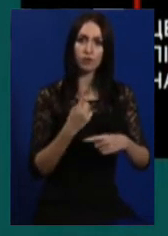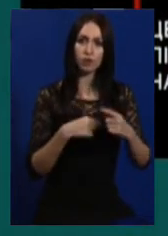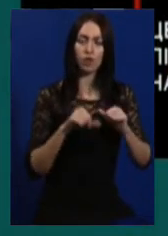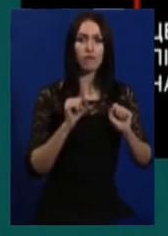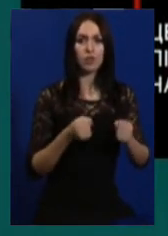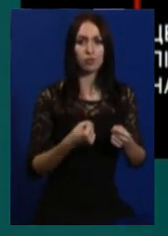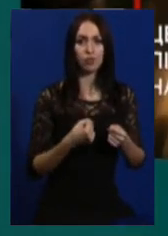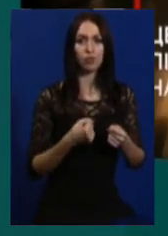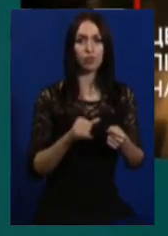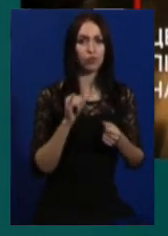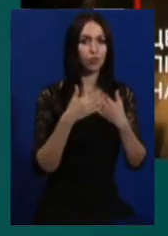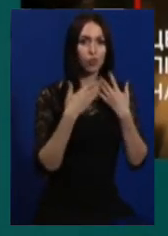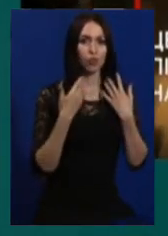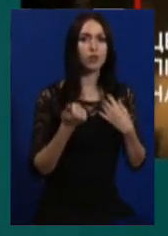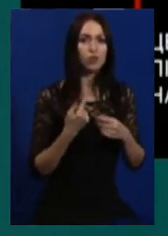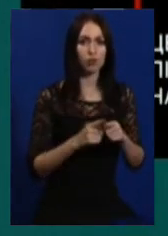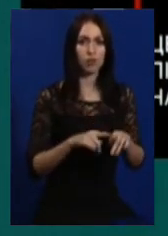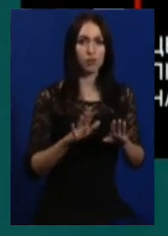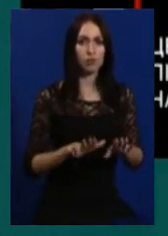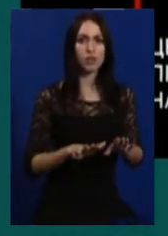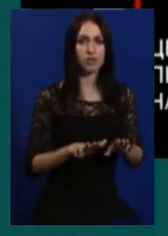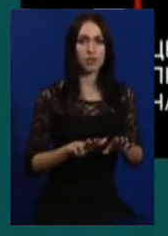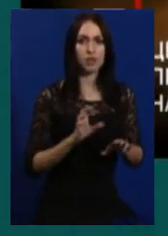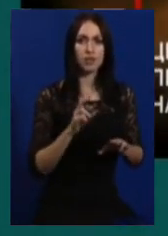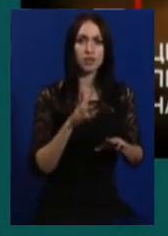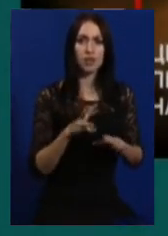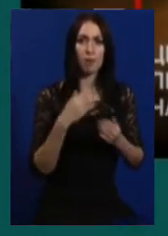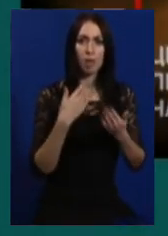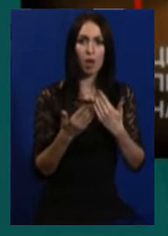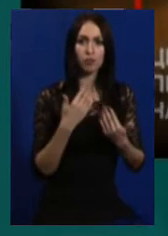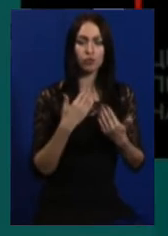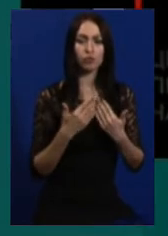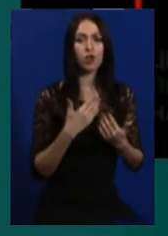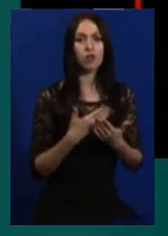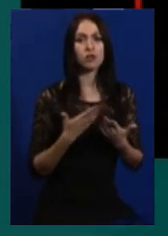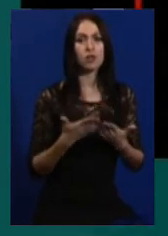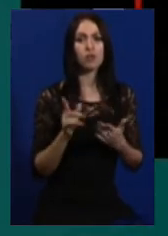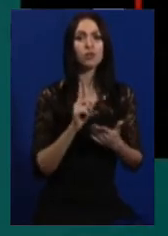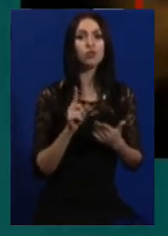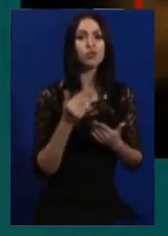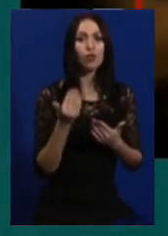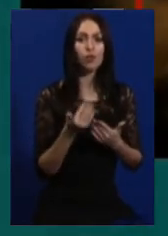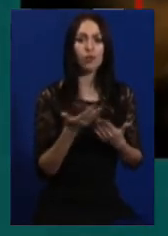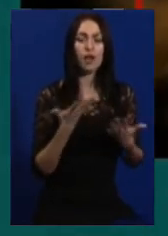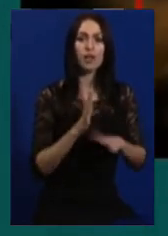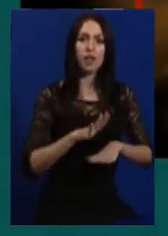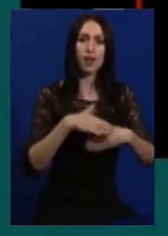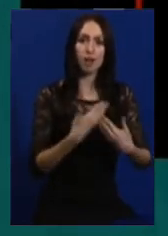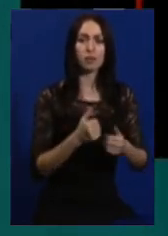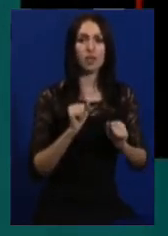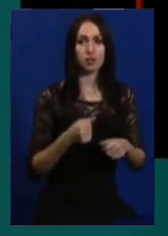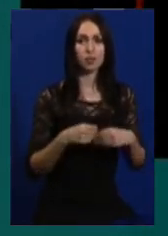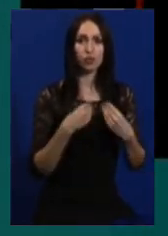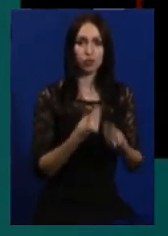минни мая в чем вместе с низким поскольку его тыс а вот еще вы и кирим удачи может и